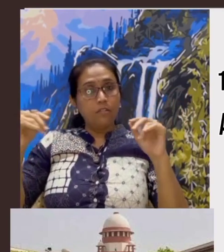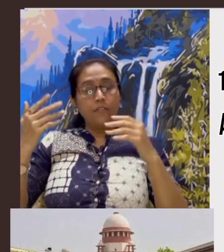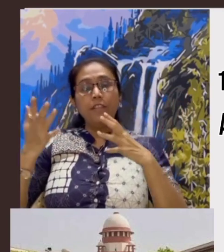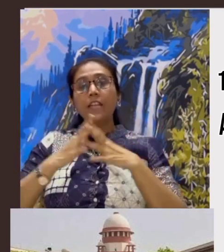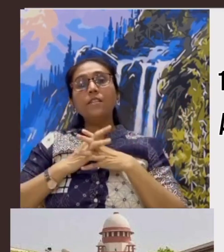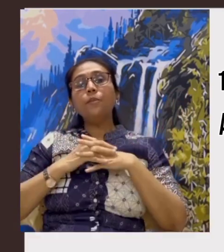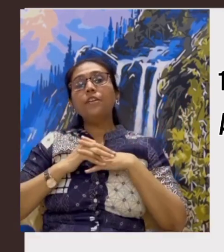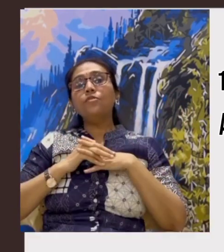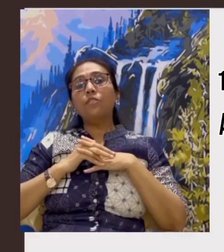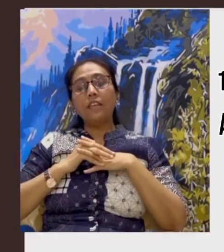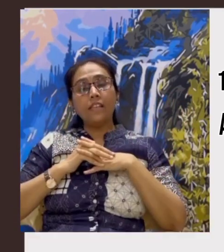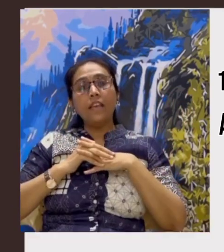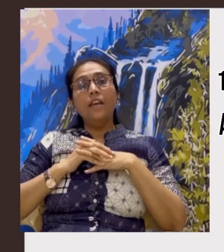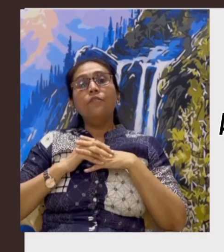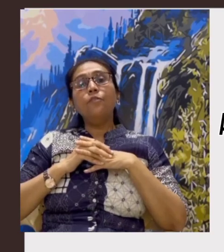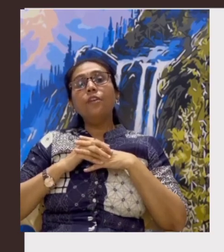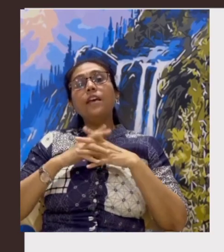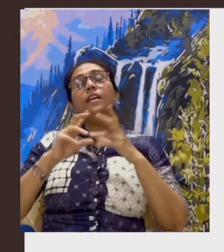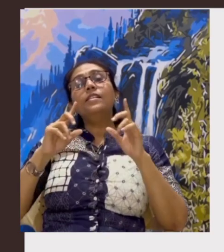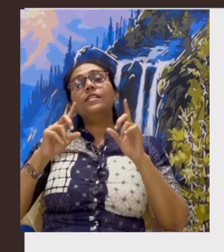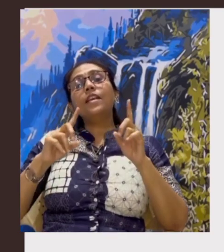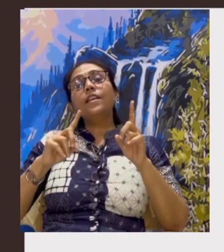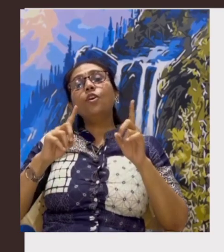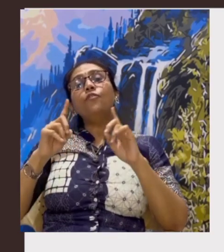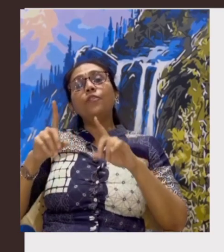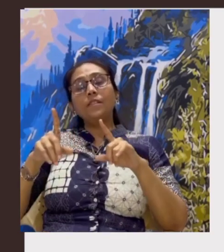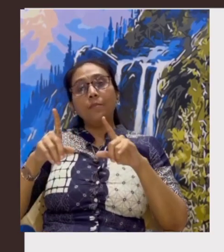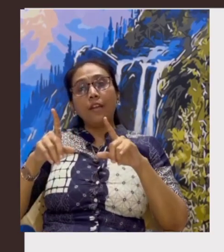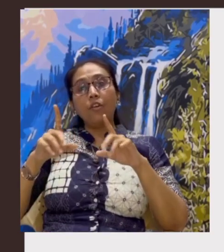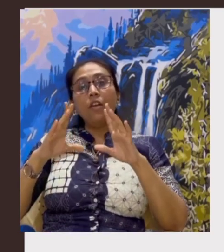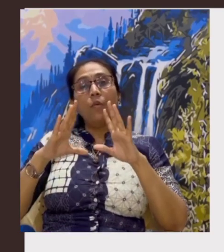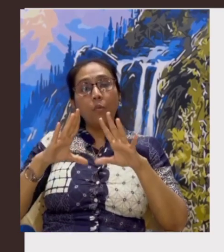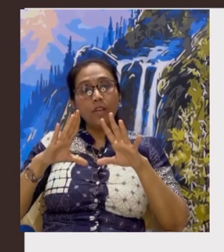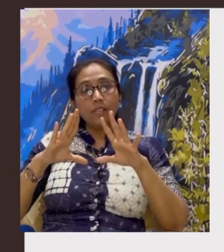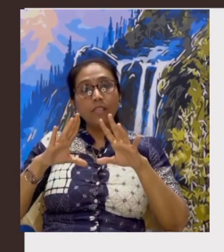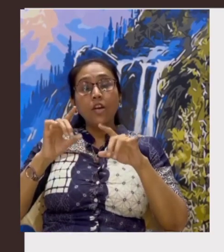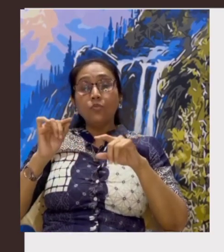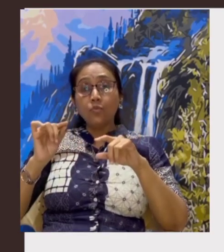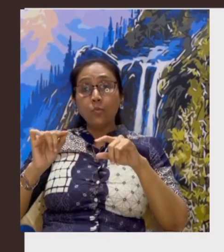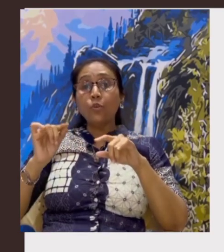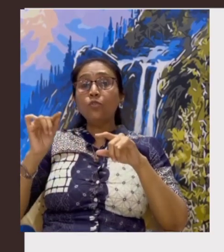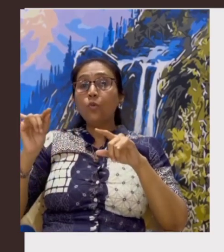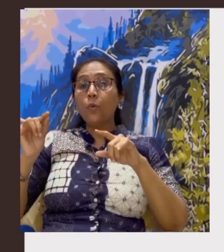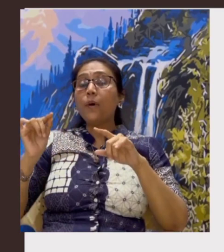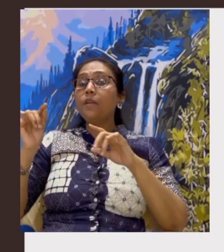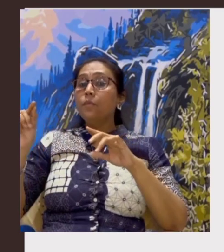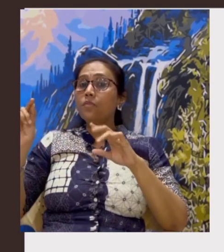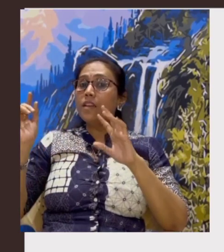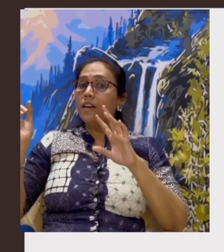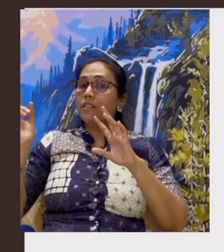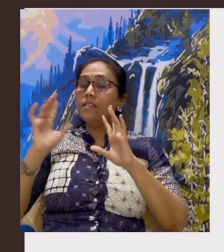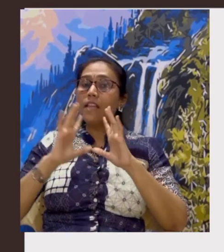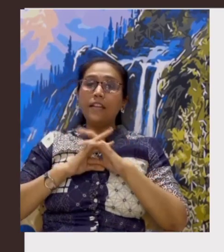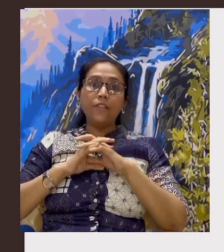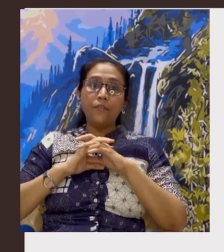ओके, नेक्स्ट इंपॉर्टेंट जो केस है वो है स्टेट ऑफ वेस्ट बंगाल वर्सेस सुबोध गोपाल बोस एंड